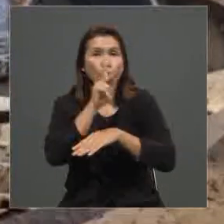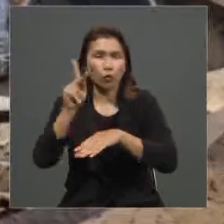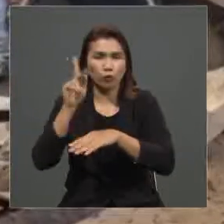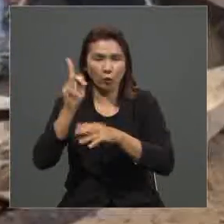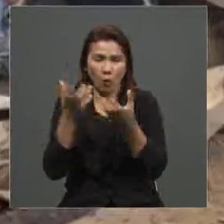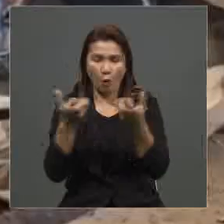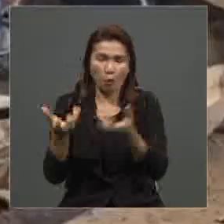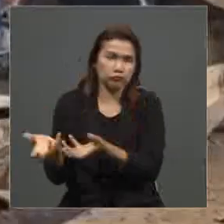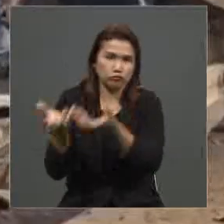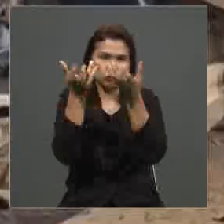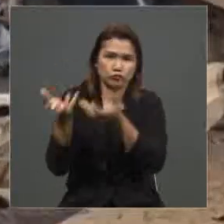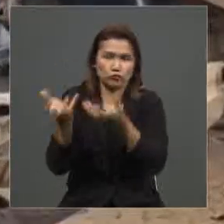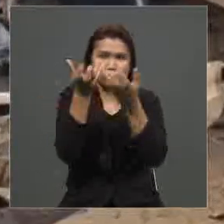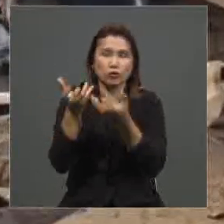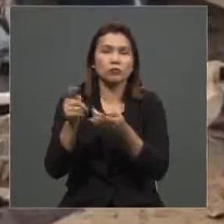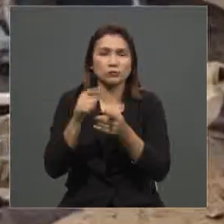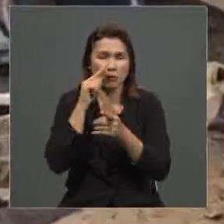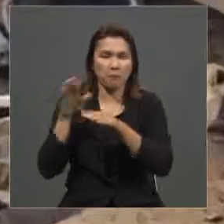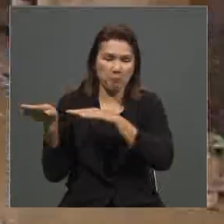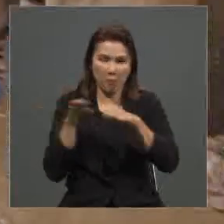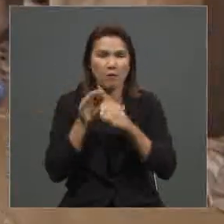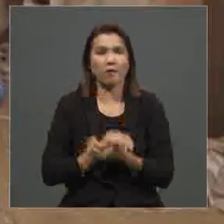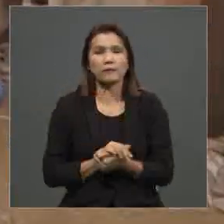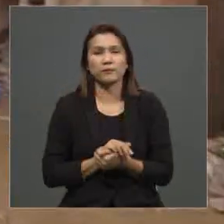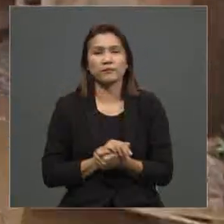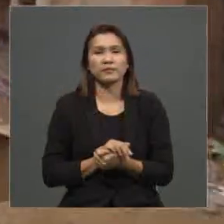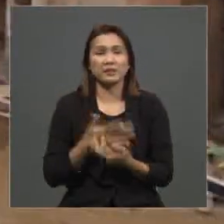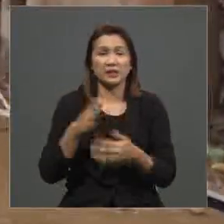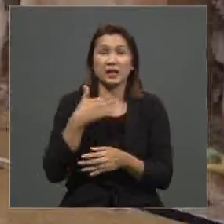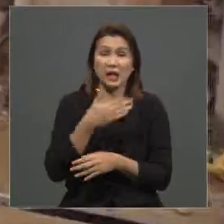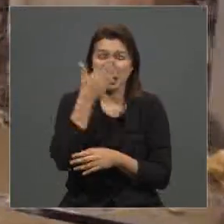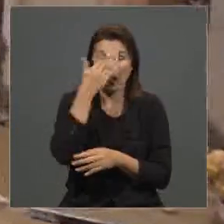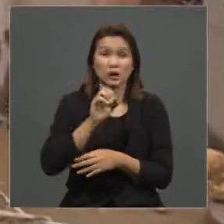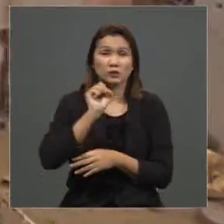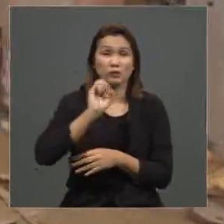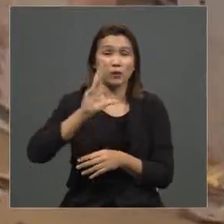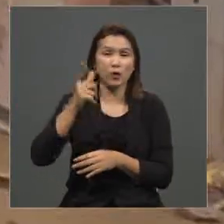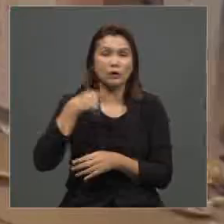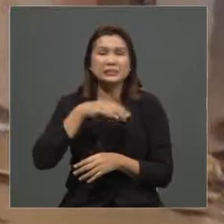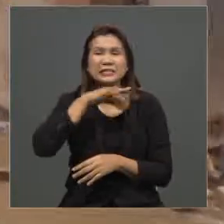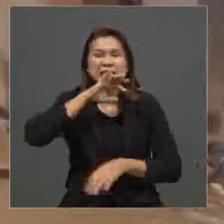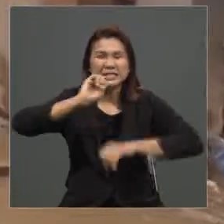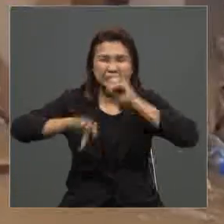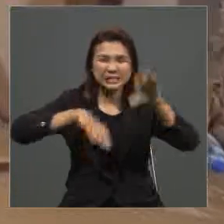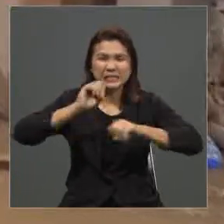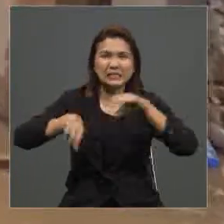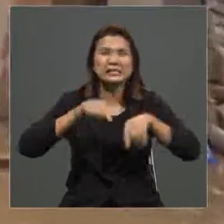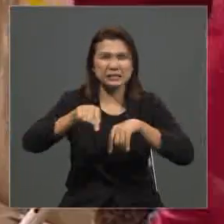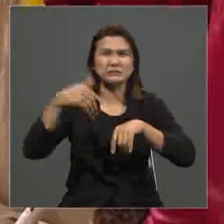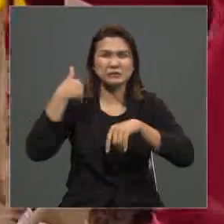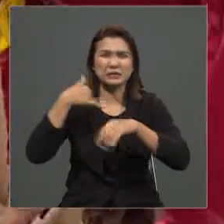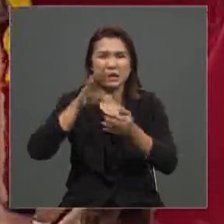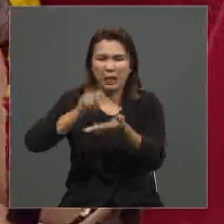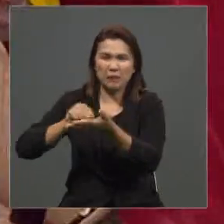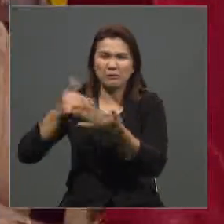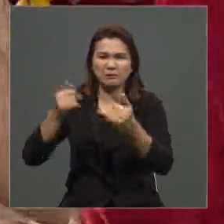ให้พร้อมในการรับมือกับสถานการณ์น้ำครับนอกจากนี้สปชสวนหน้าค่ะติดตามการแก้ปัญหาขยะตกค้างในอำเภอเมืองเชียงรายนะคะซึ่งตอนนี้